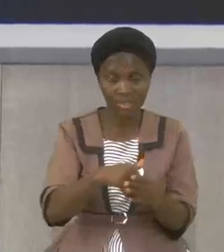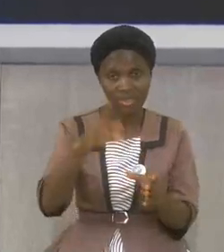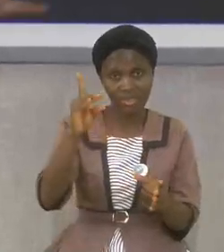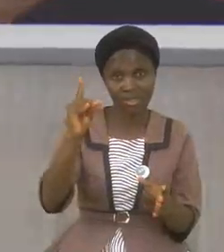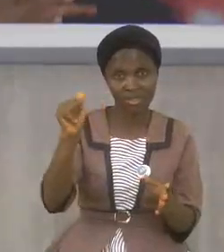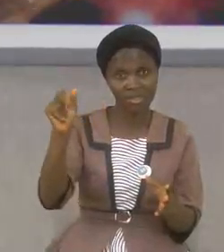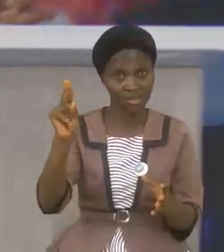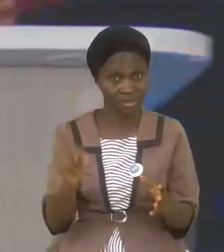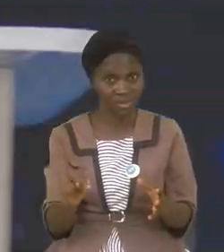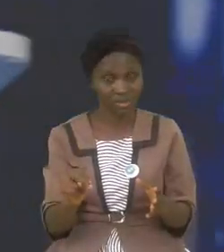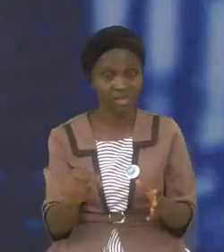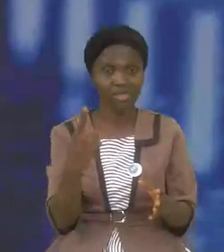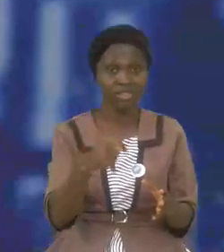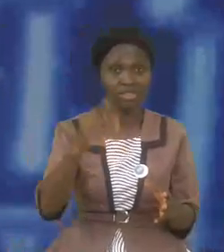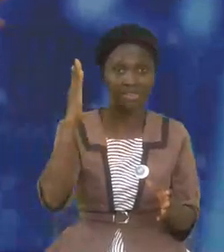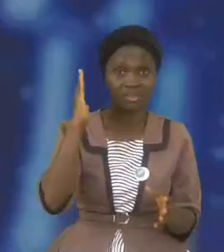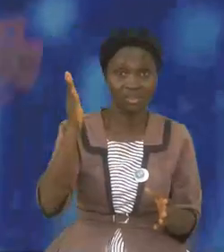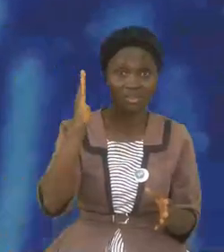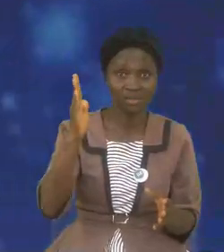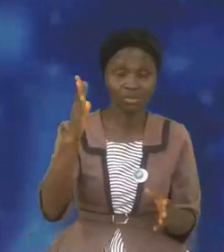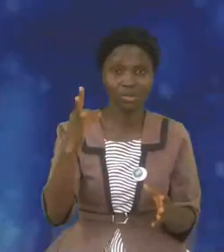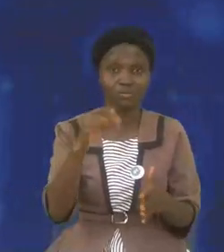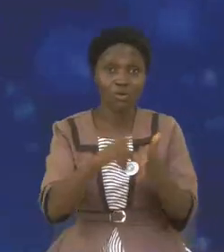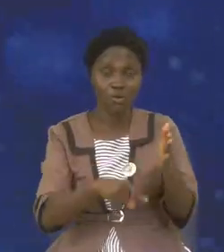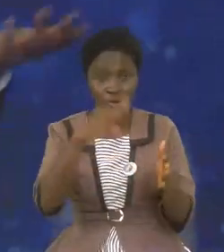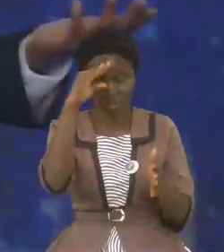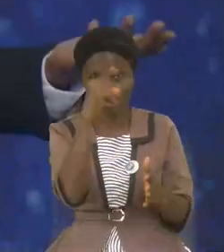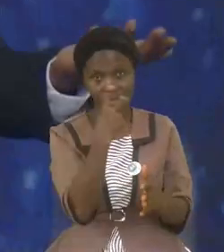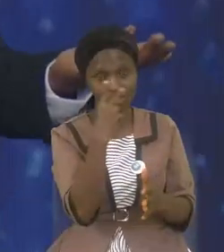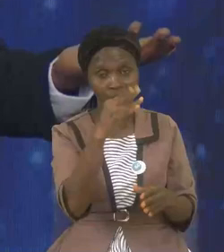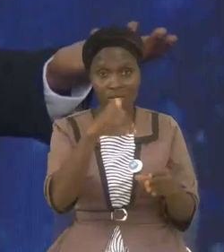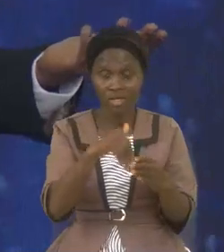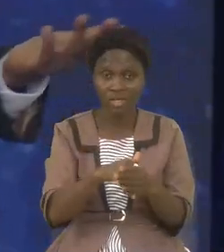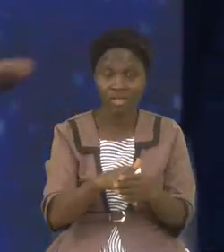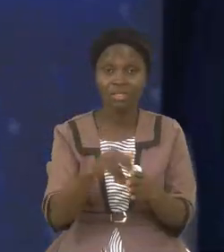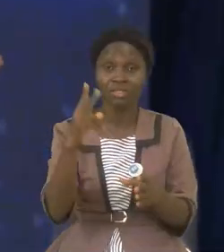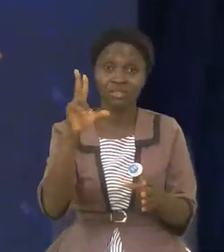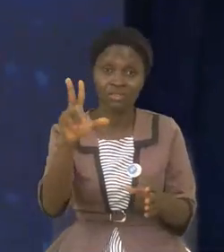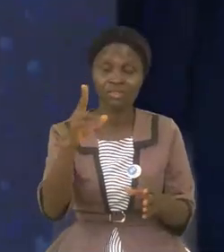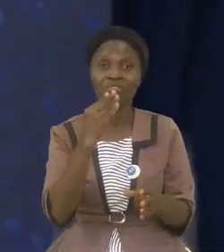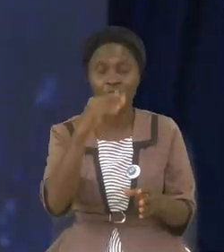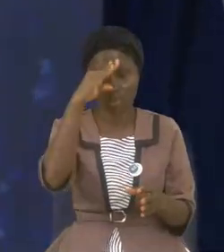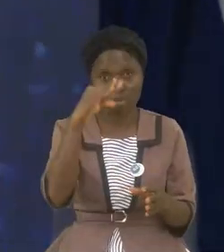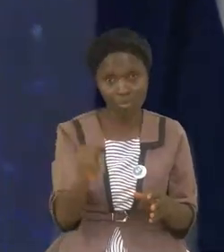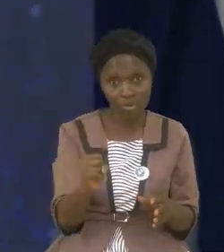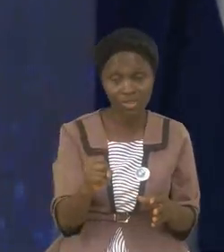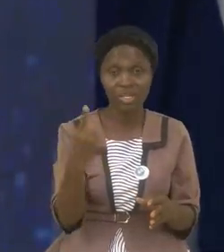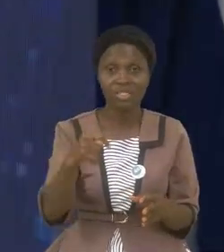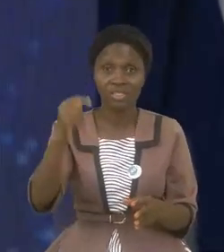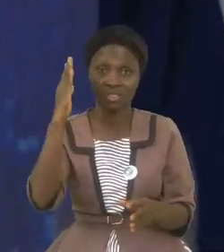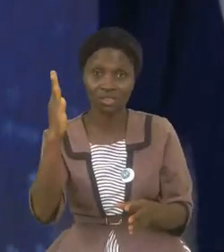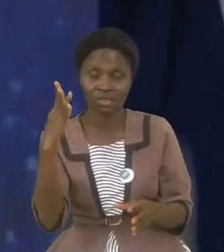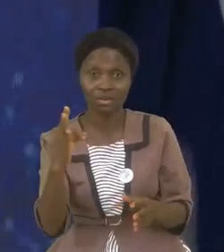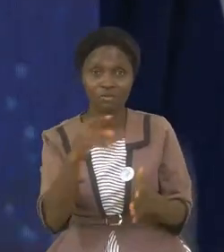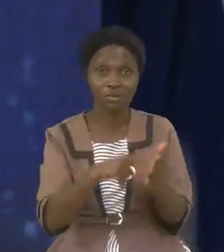pas ce qu'il avait vu en Daniel, un témoignage de non ce qu'il avait vu en Sadrach,